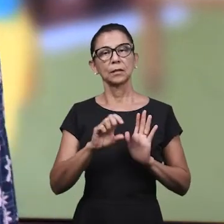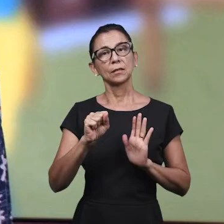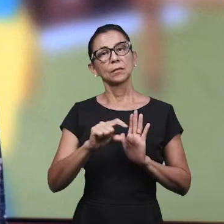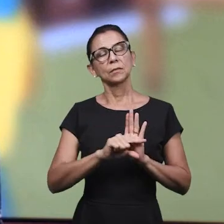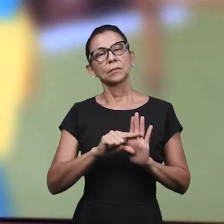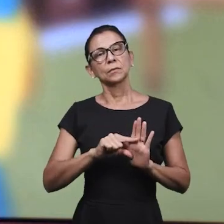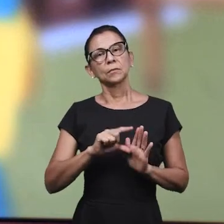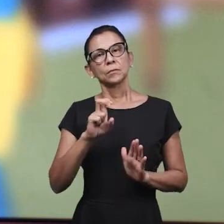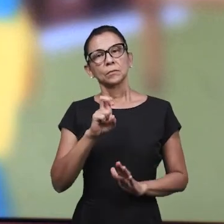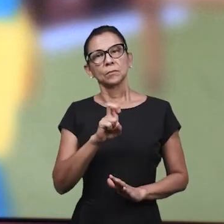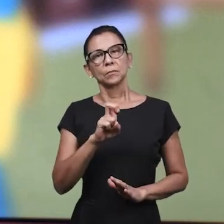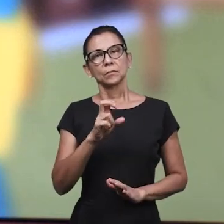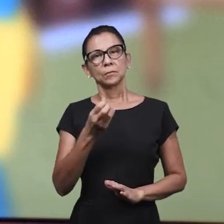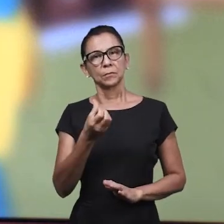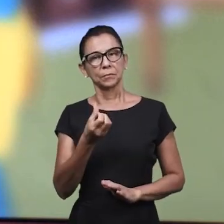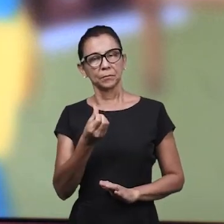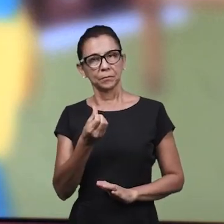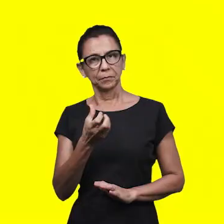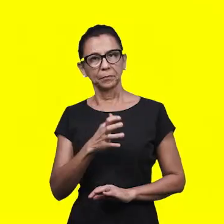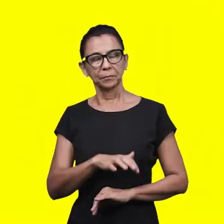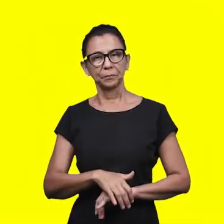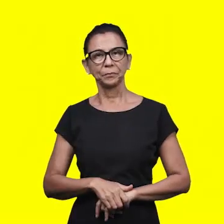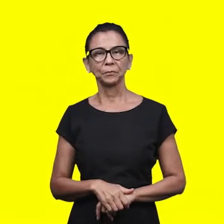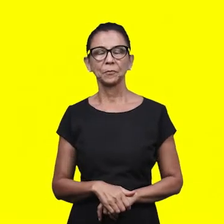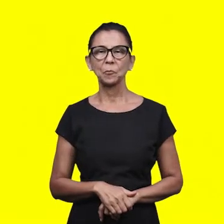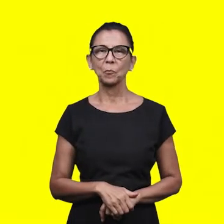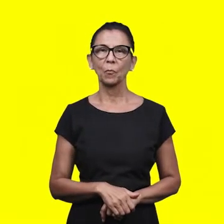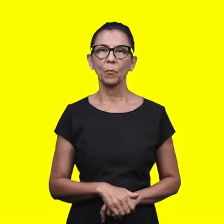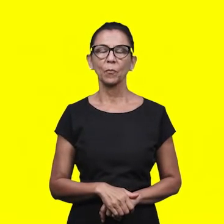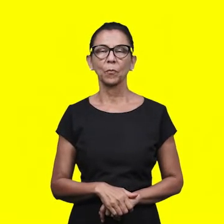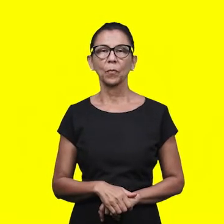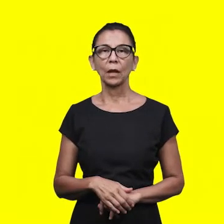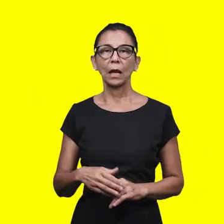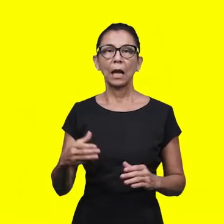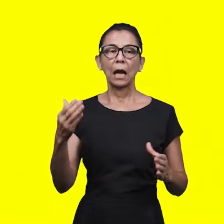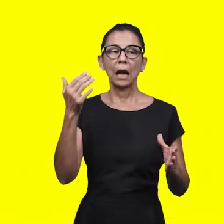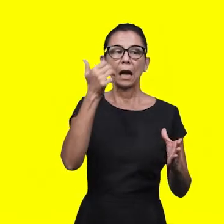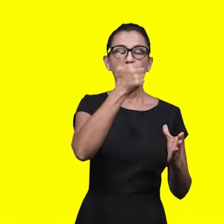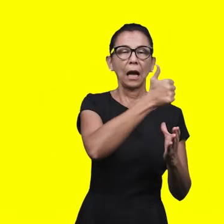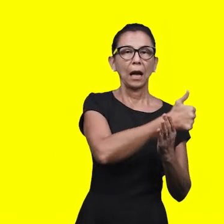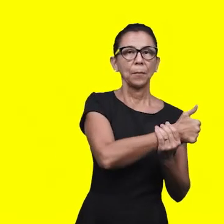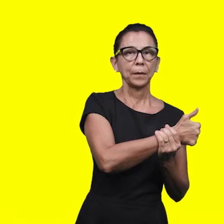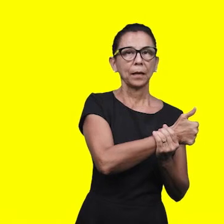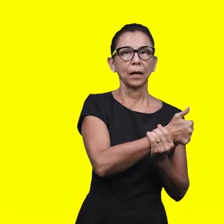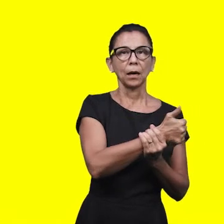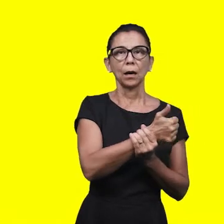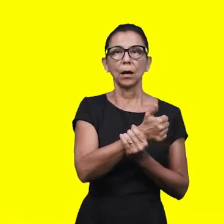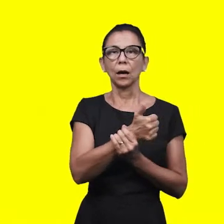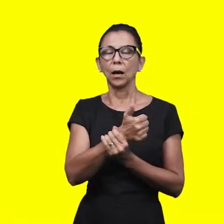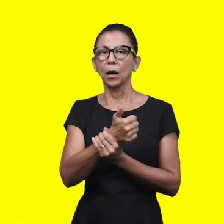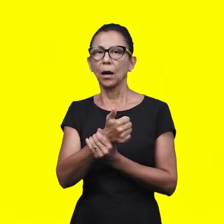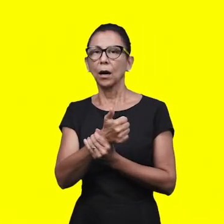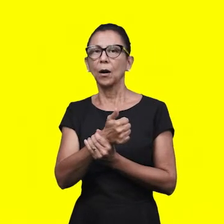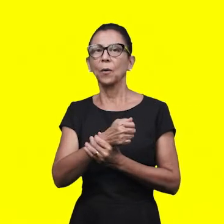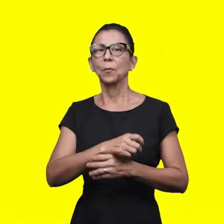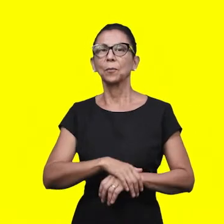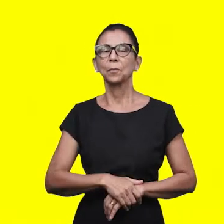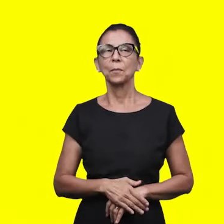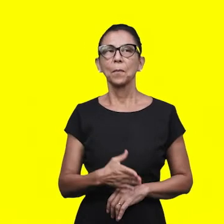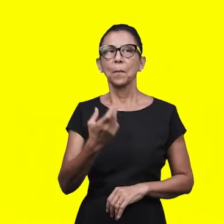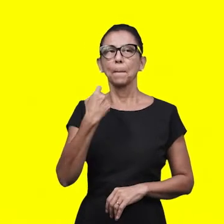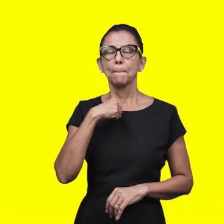Jean, au chapitre 8, verset 56, qui nous dit: Abraham, votre père,